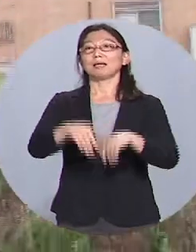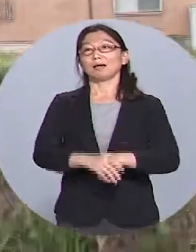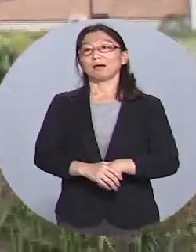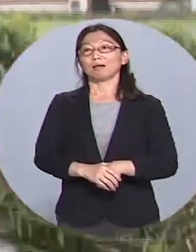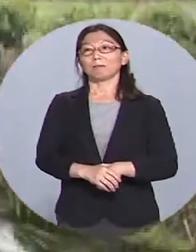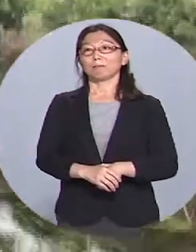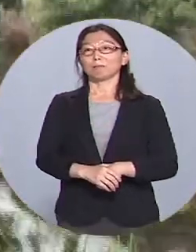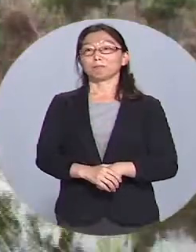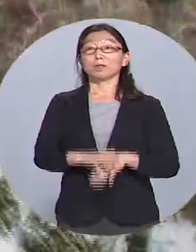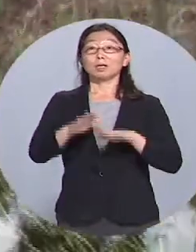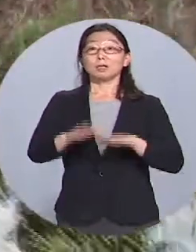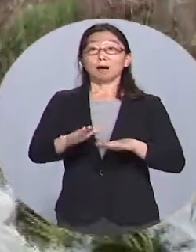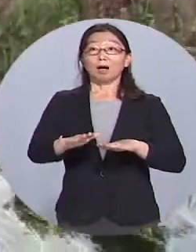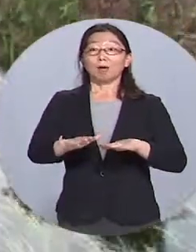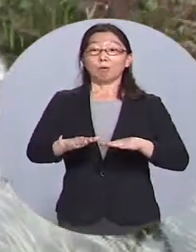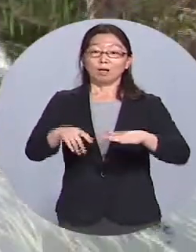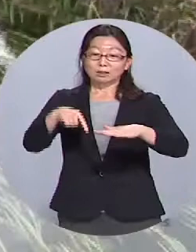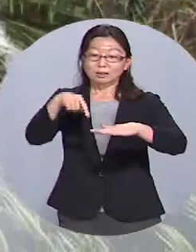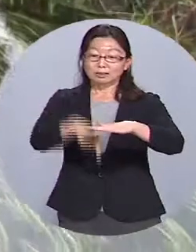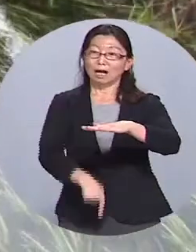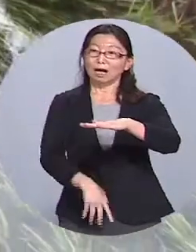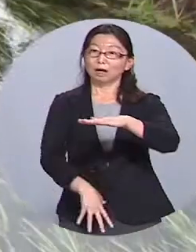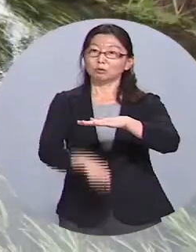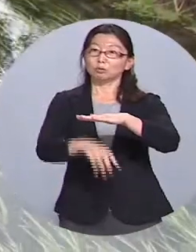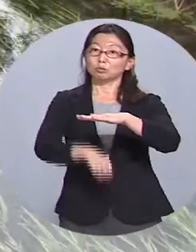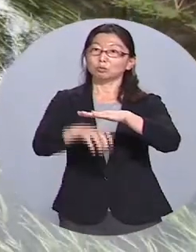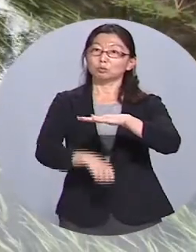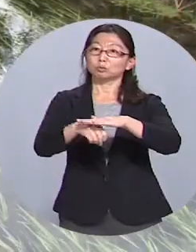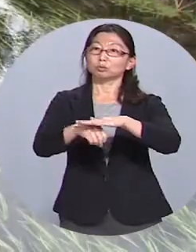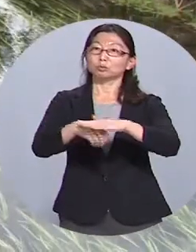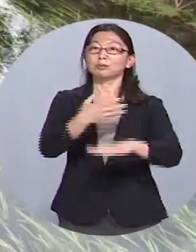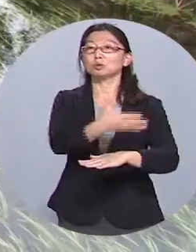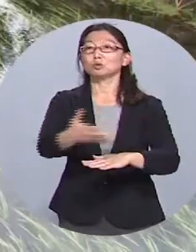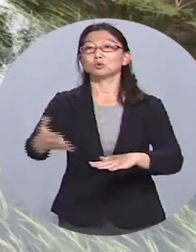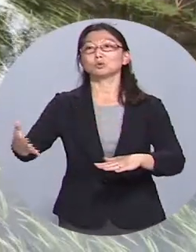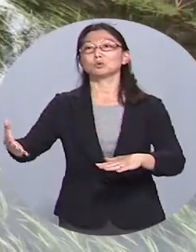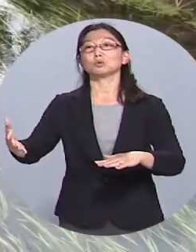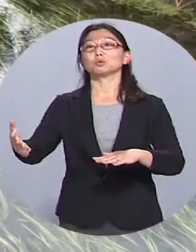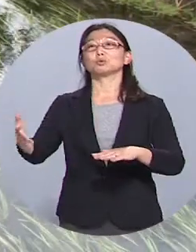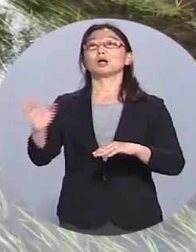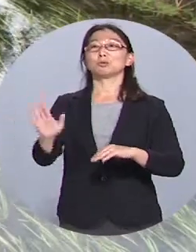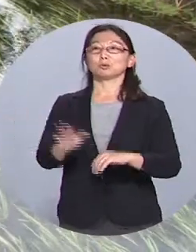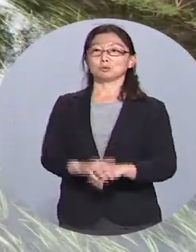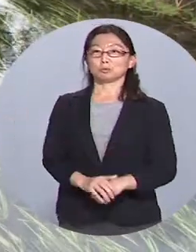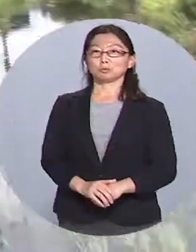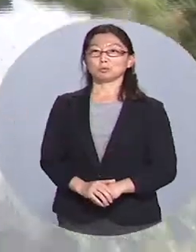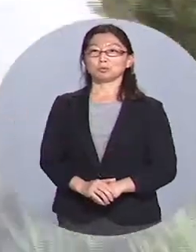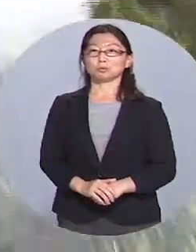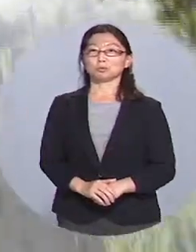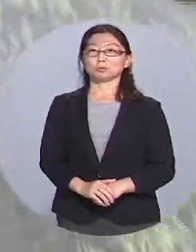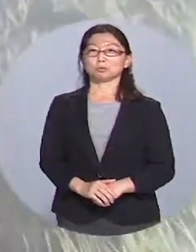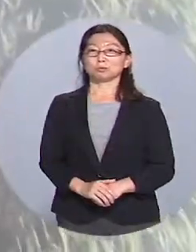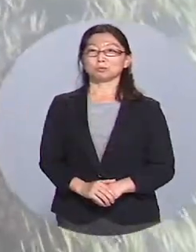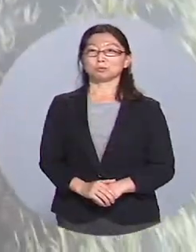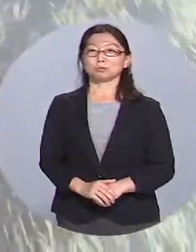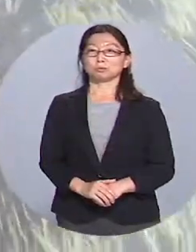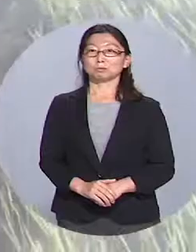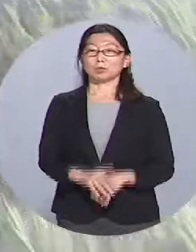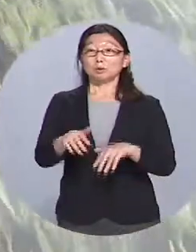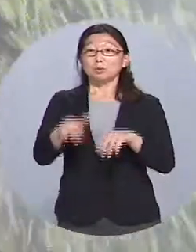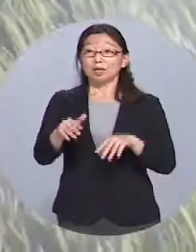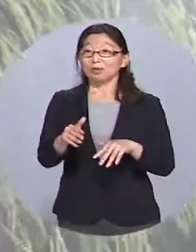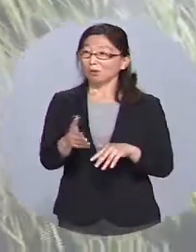。現在は地下水を汲み上げ、綺麗な冷たい水がこの川を流れるようにしています。 冷たいです